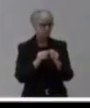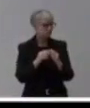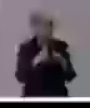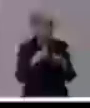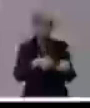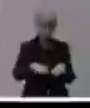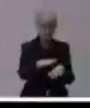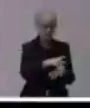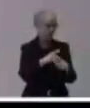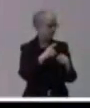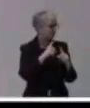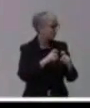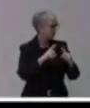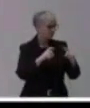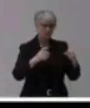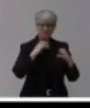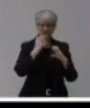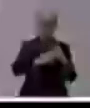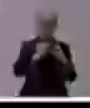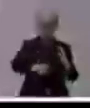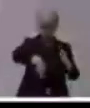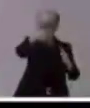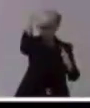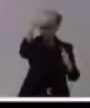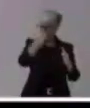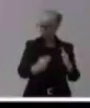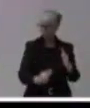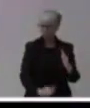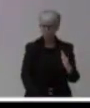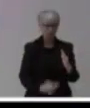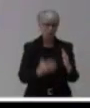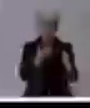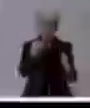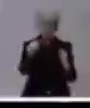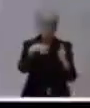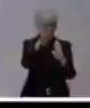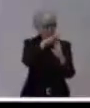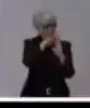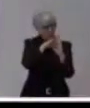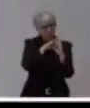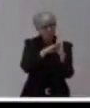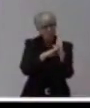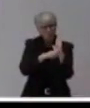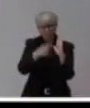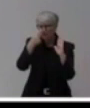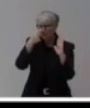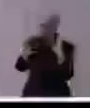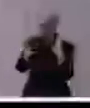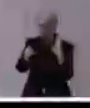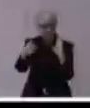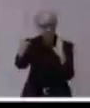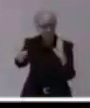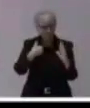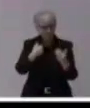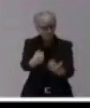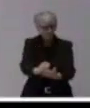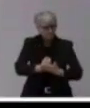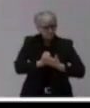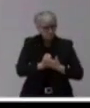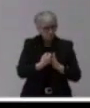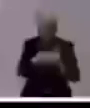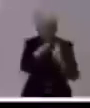piano di zona del Magentino, l'azienda consortile del Bollatese, cioè, per cui lo stile di lavoro nostro è sempre anche alcune le